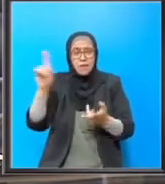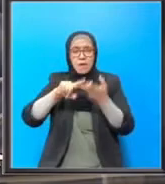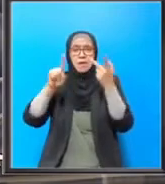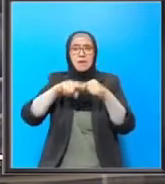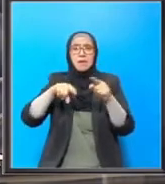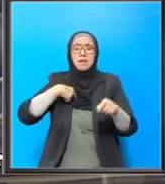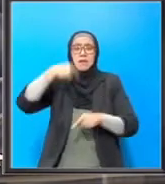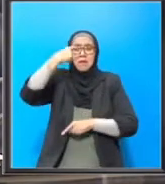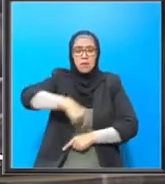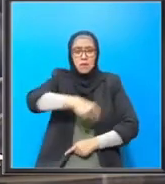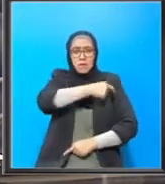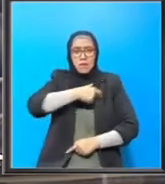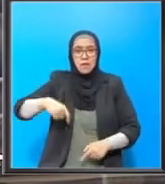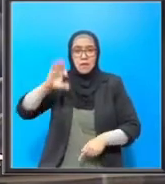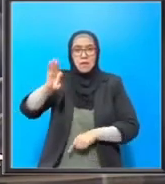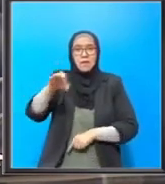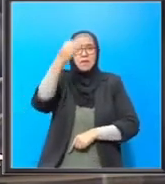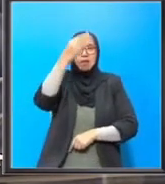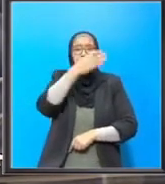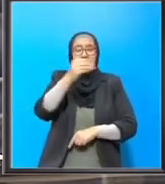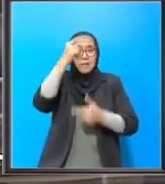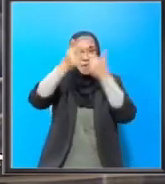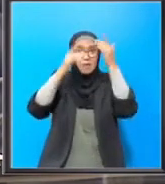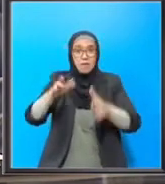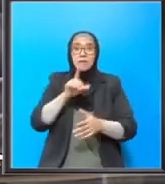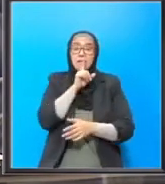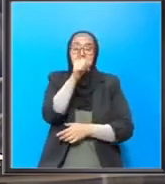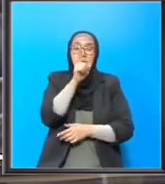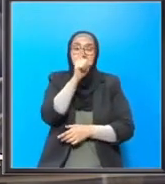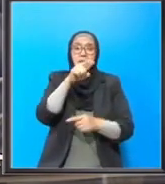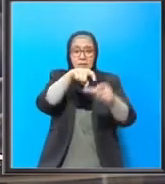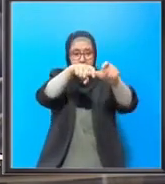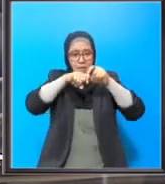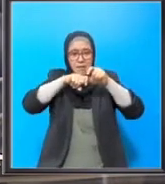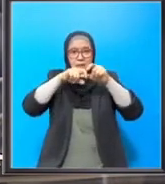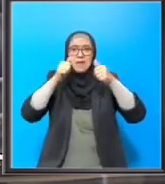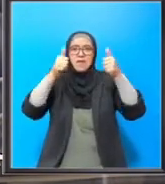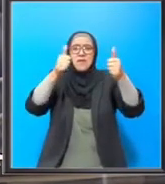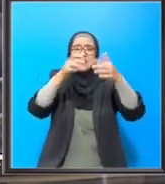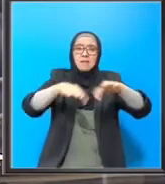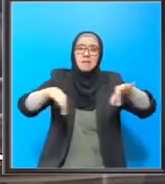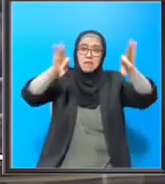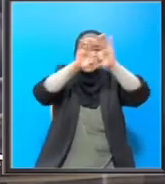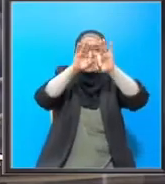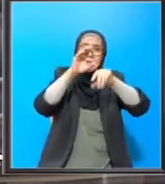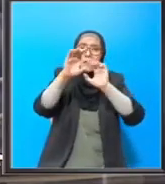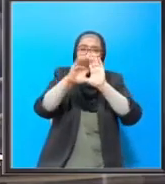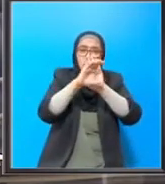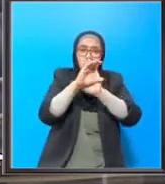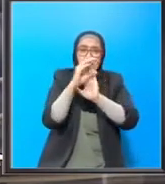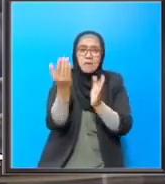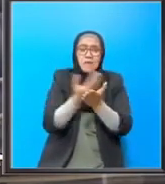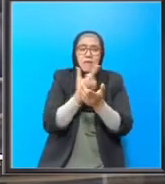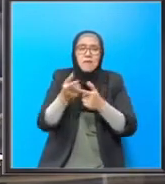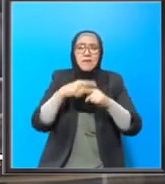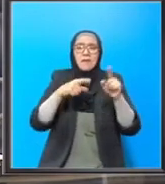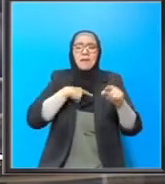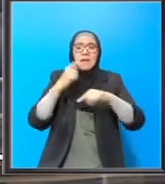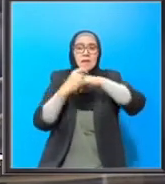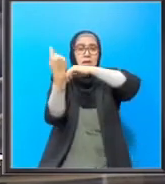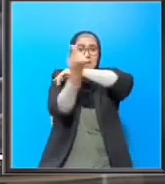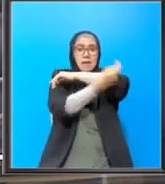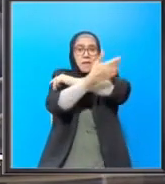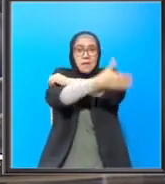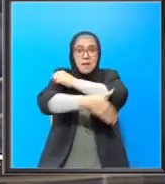ecoplan cuma merupakan kawasan tarekat utama dana contoh terdekat Taman negara halabala